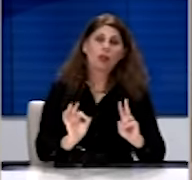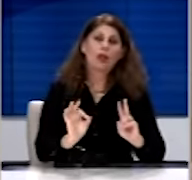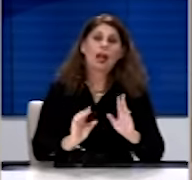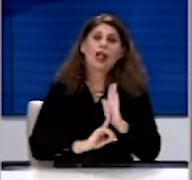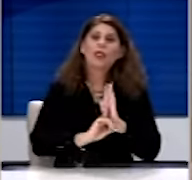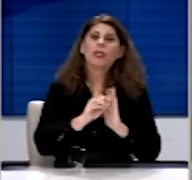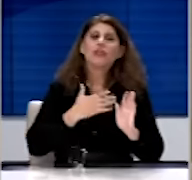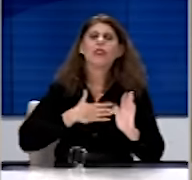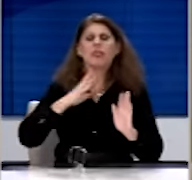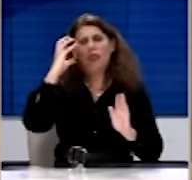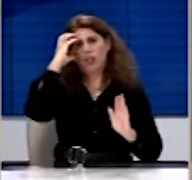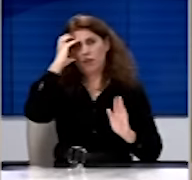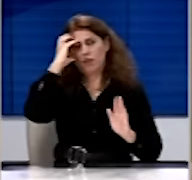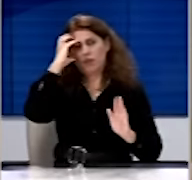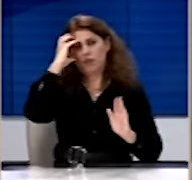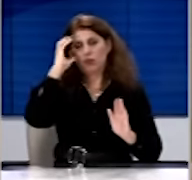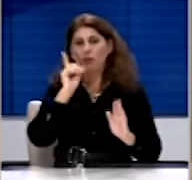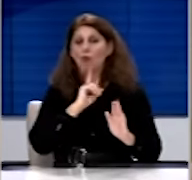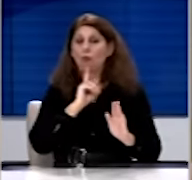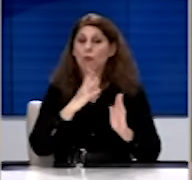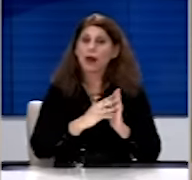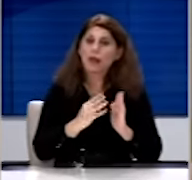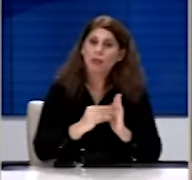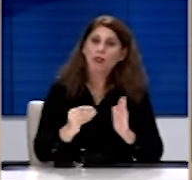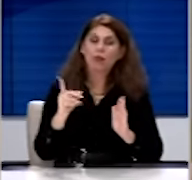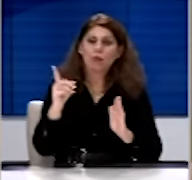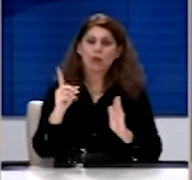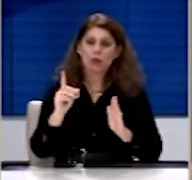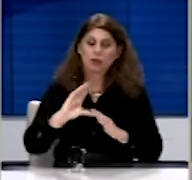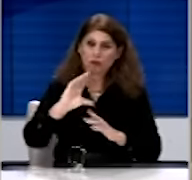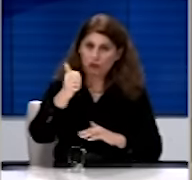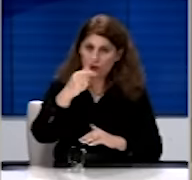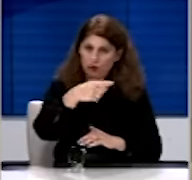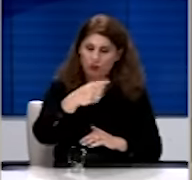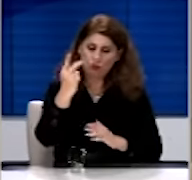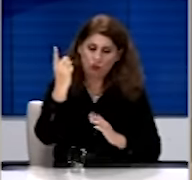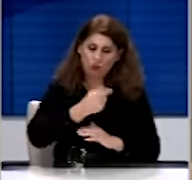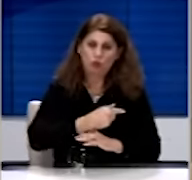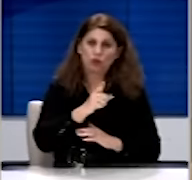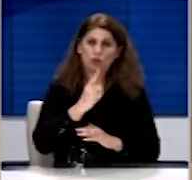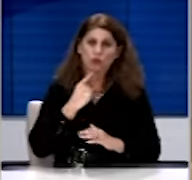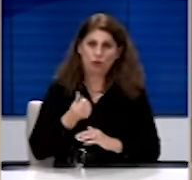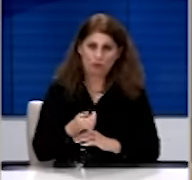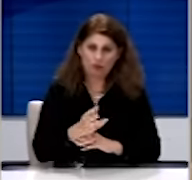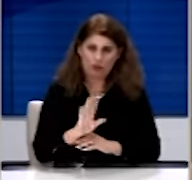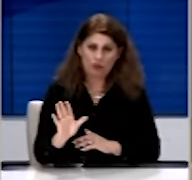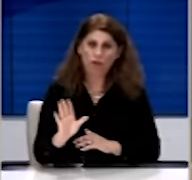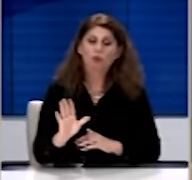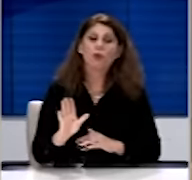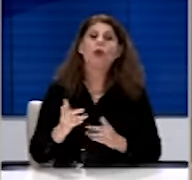που δεν θέλετε να θυμάστε, όπως για παράδειγμα η πρωτιά στο ποσοστό του πληθυσμού που